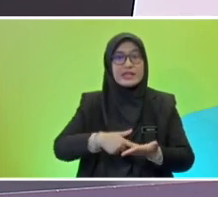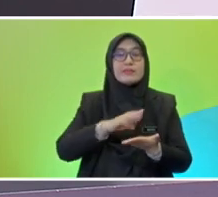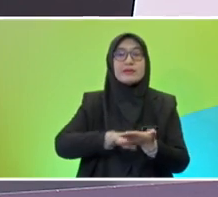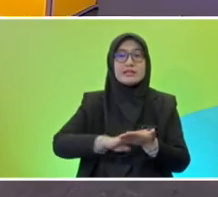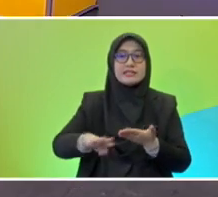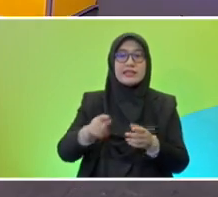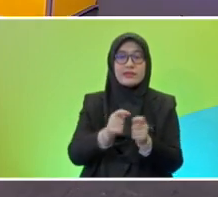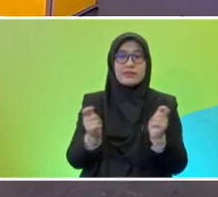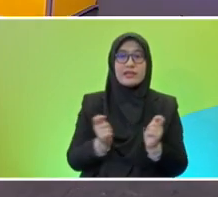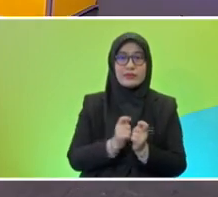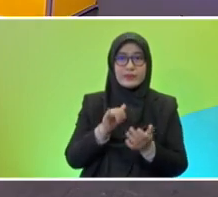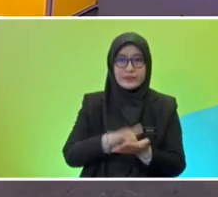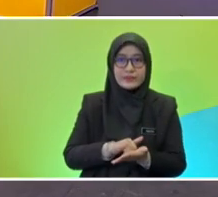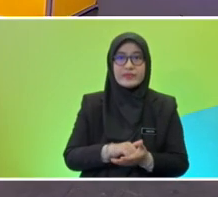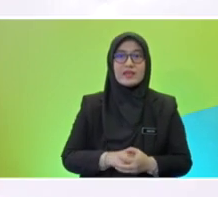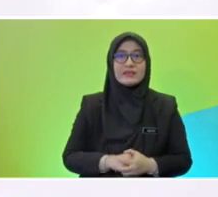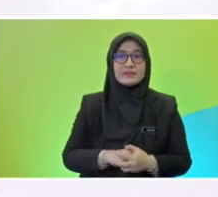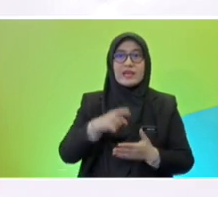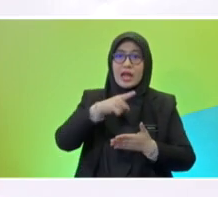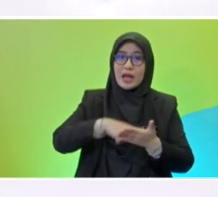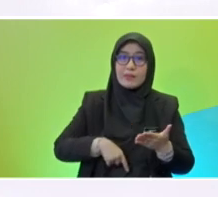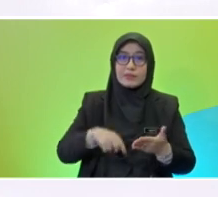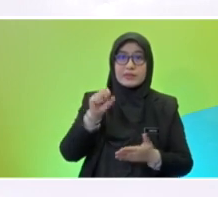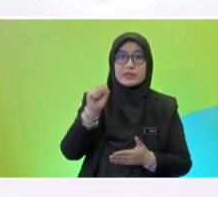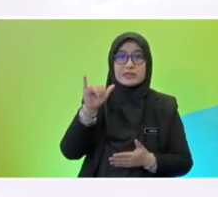apa syarat-syaratnya untuk kita